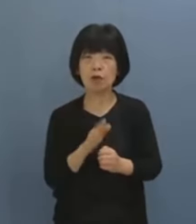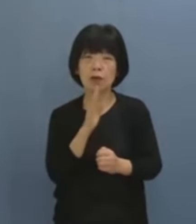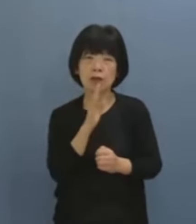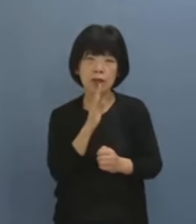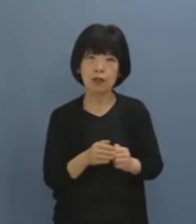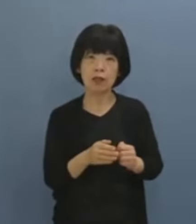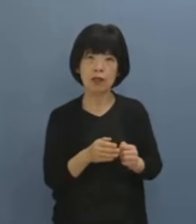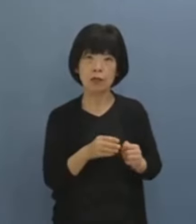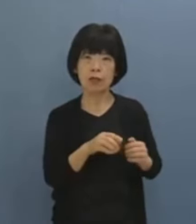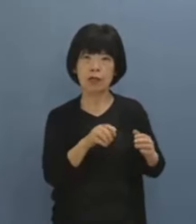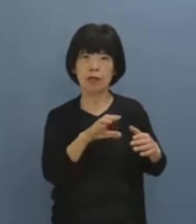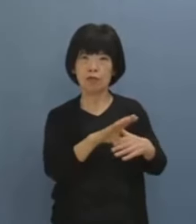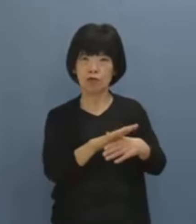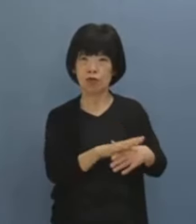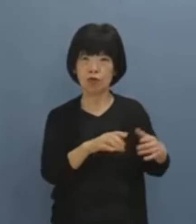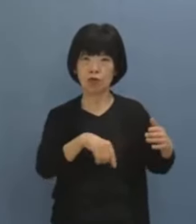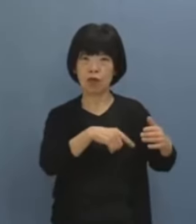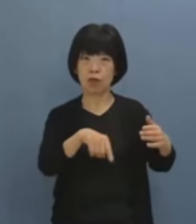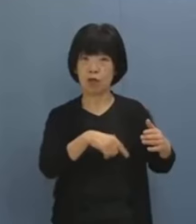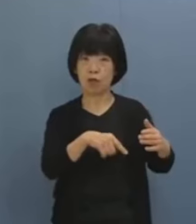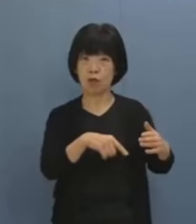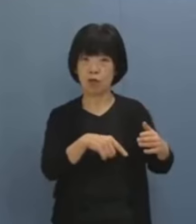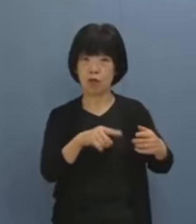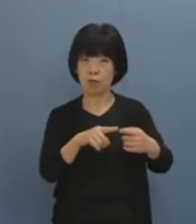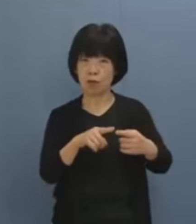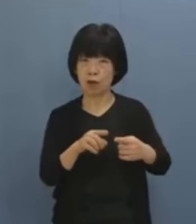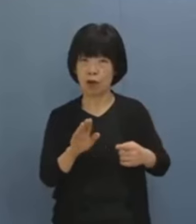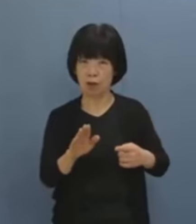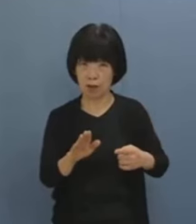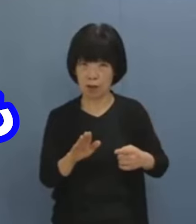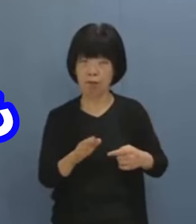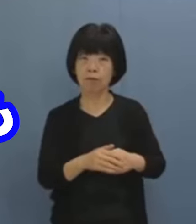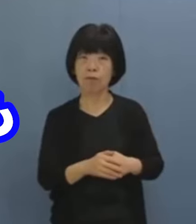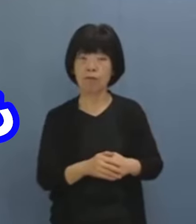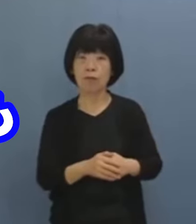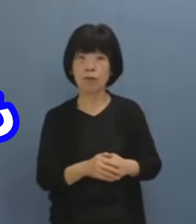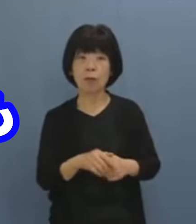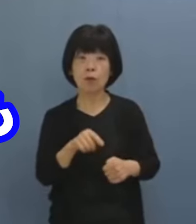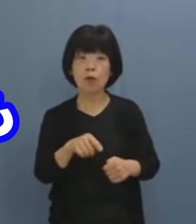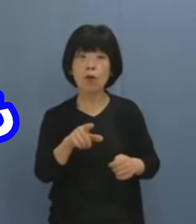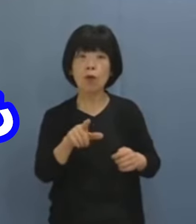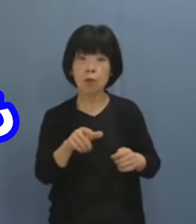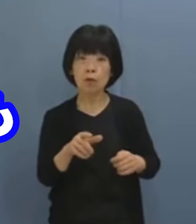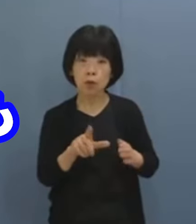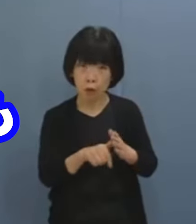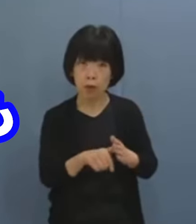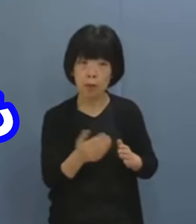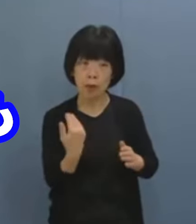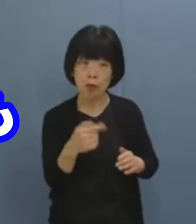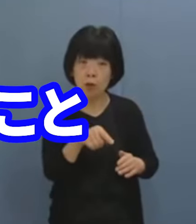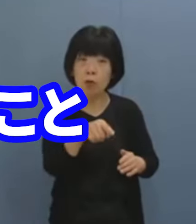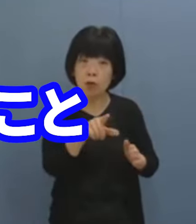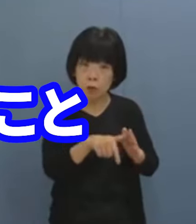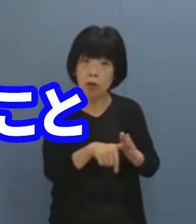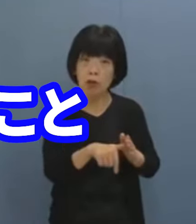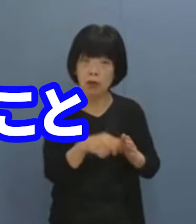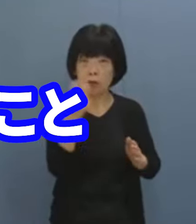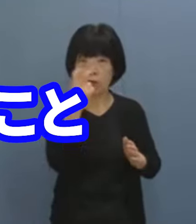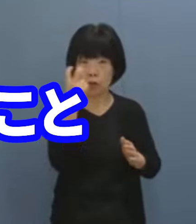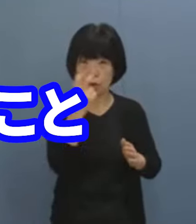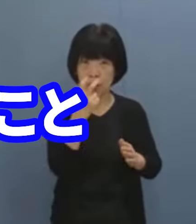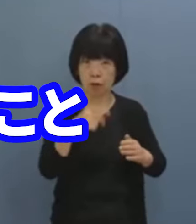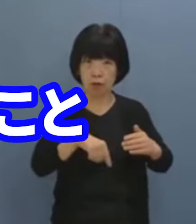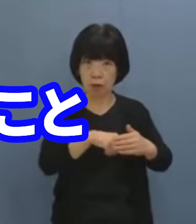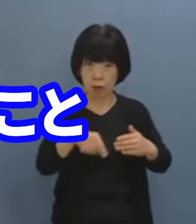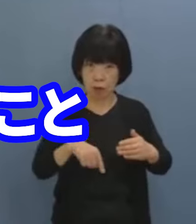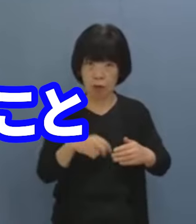、調査全体として当時のやつがまあ、ちゃんと人事課の方も弁護士入れて調査をされている